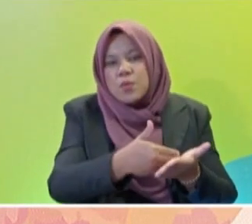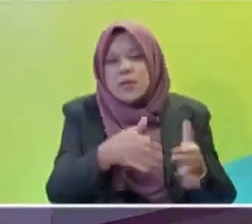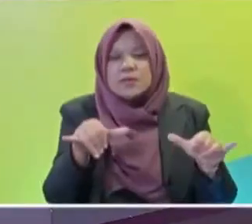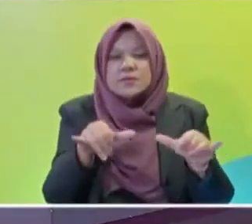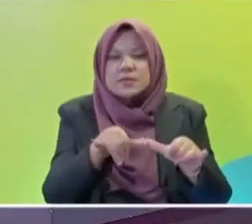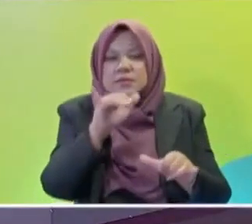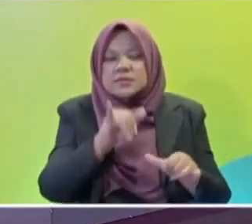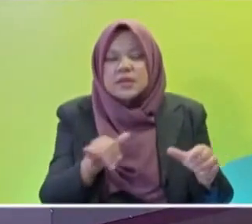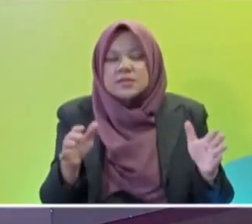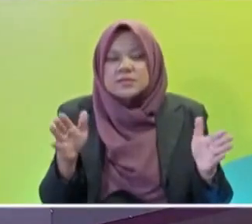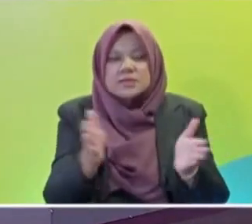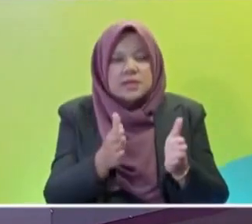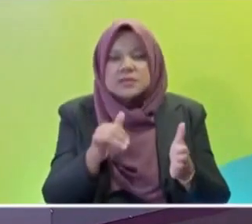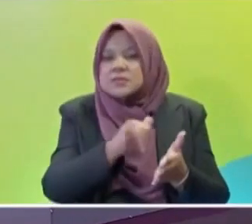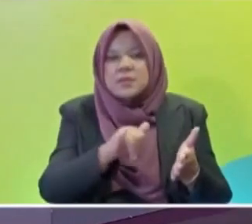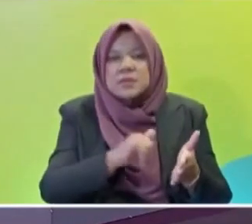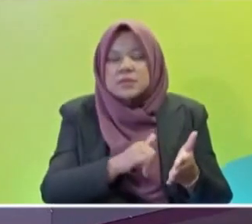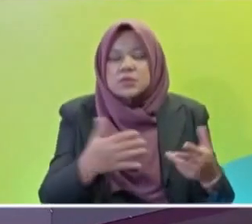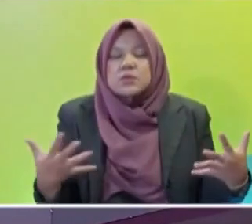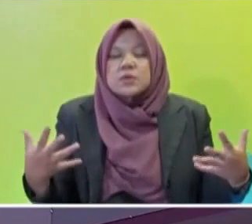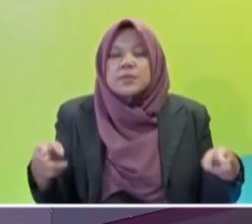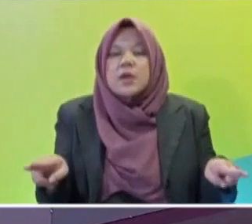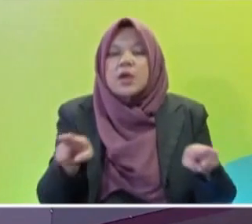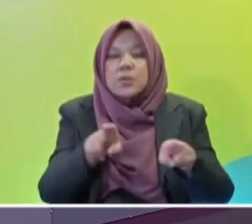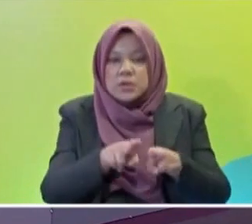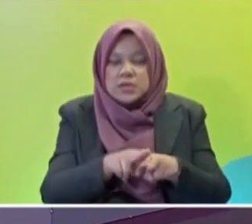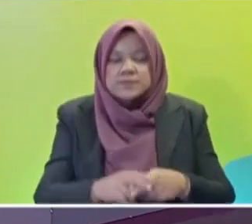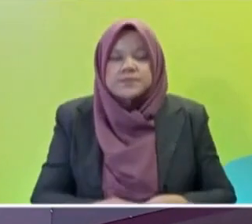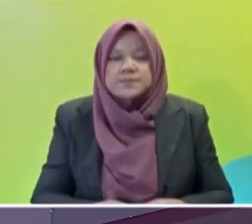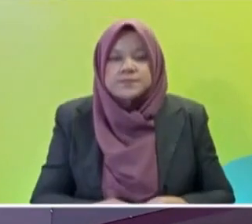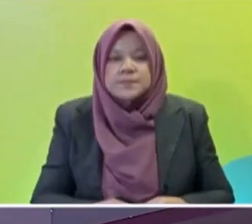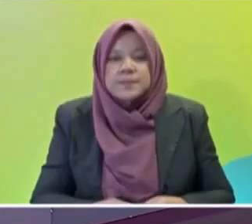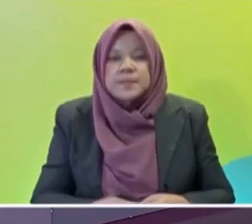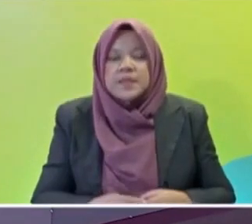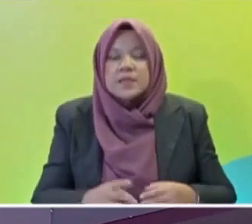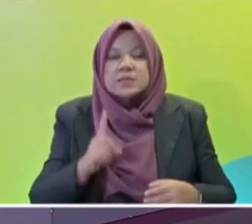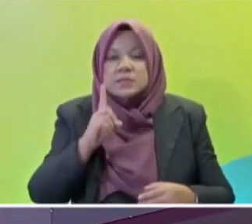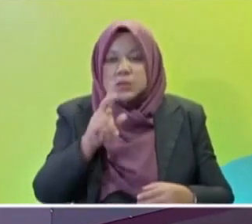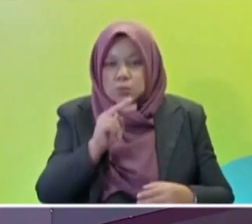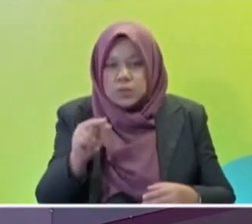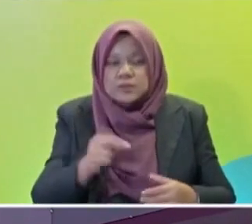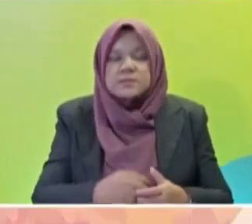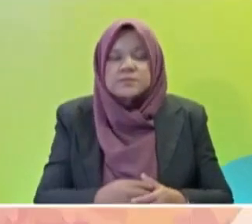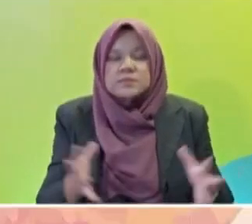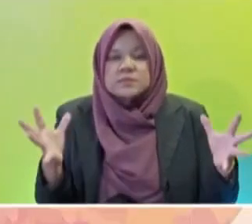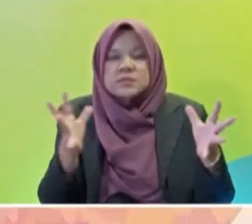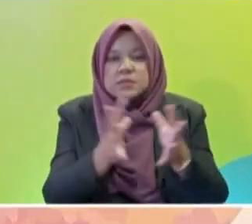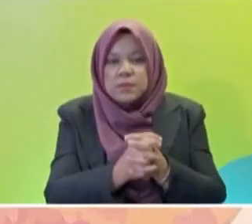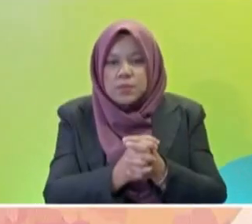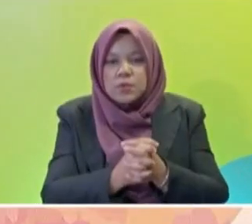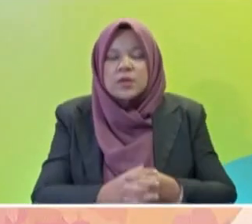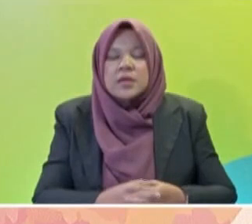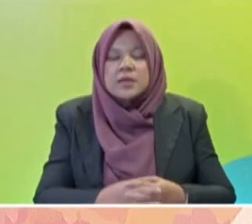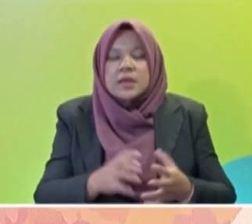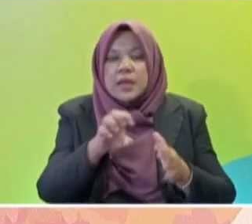warna yang Senada itu menunjukkan kesan harmonis Oke kesatuan Gabungan beberapa elemen dalam dan prinsip eh